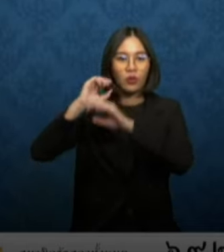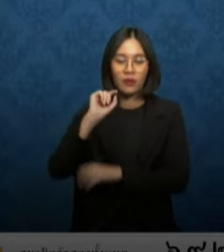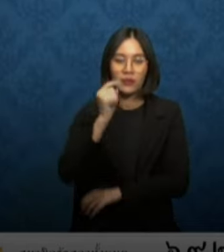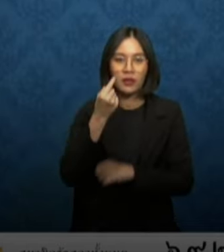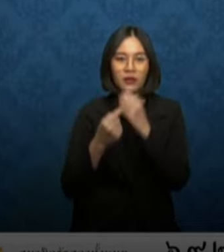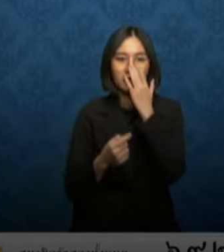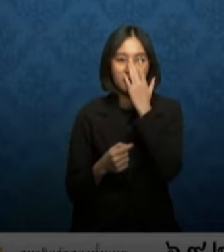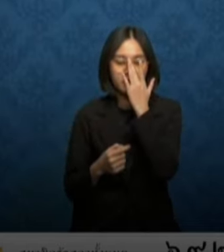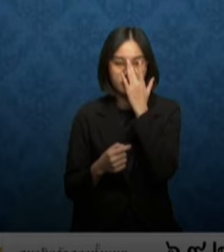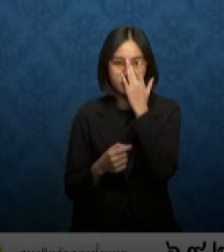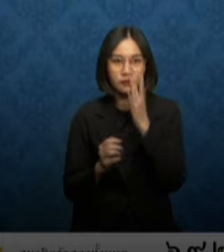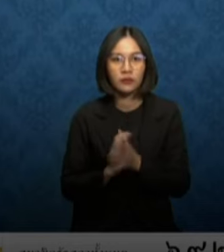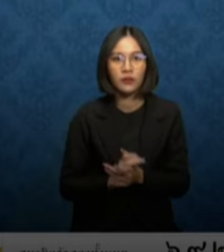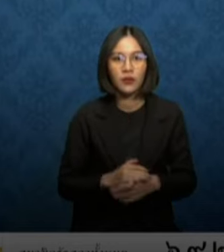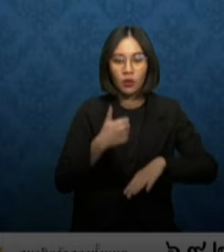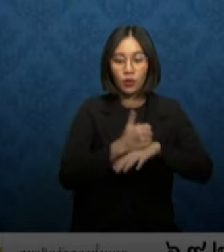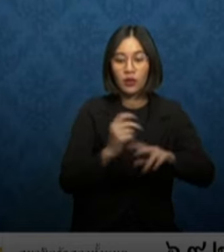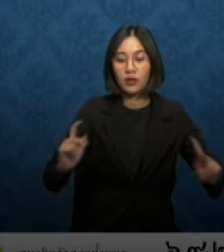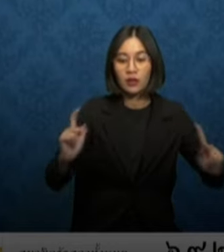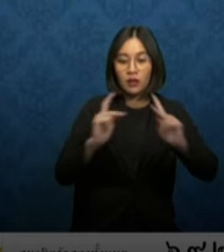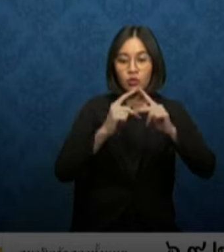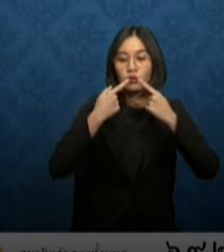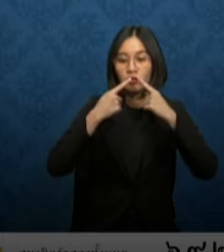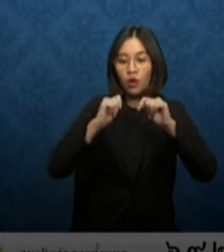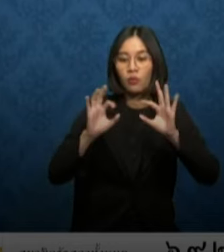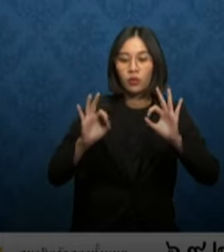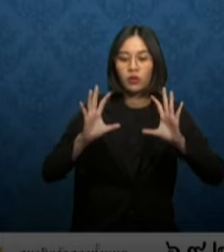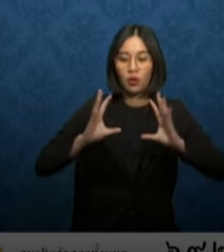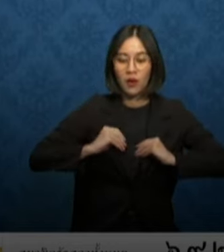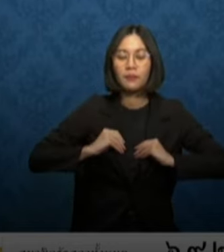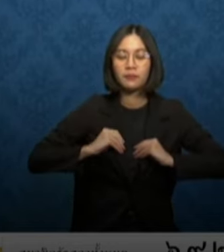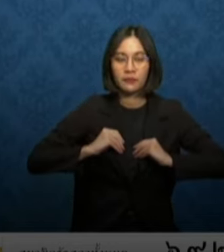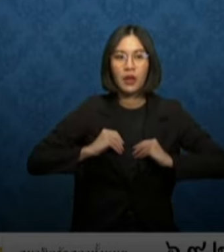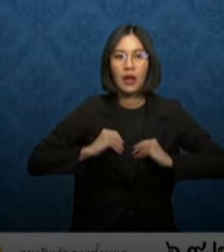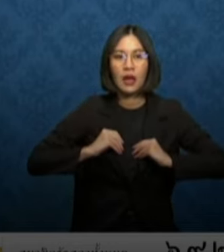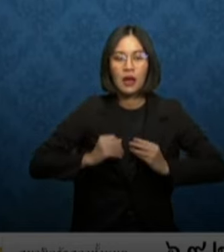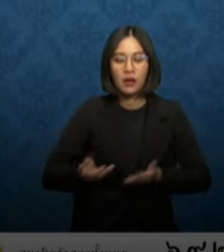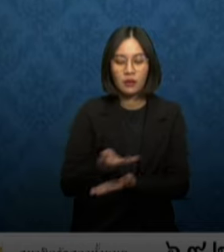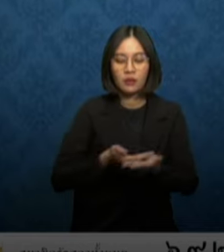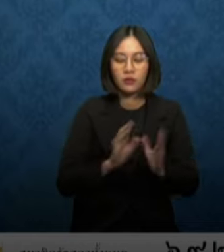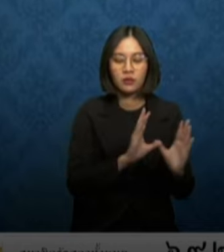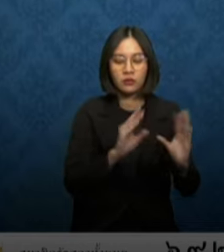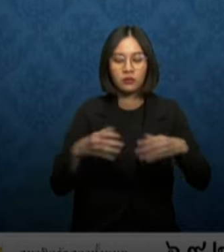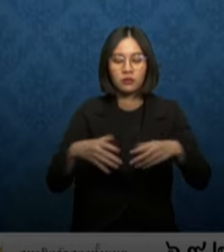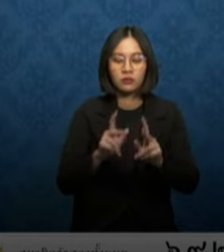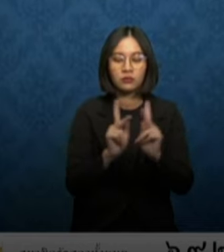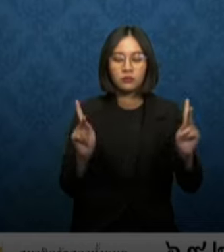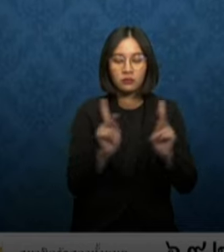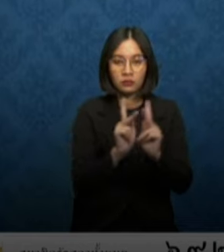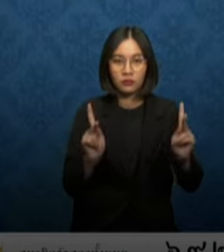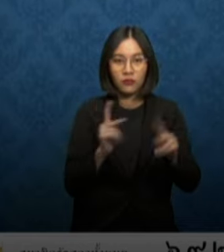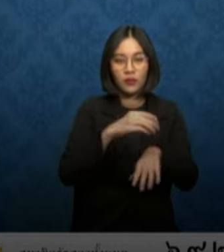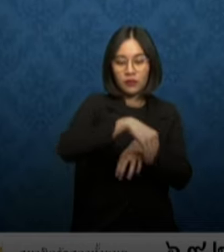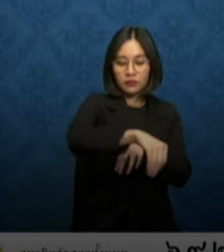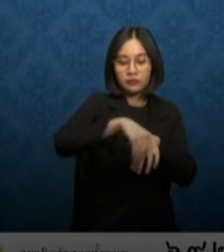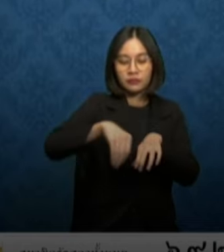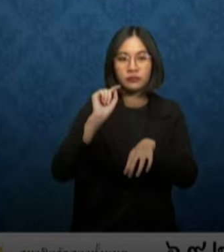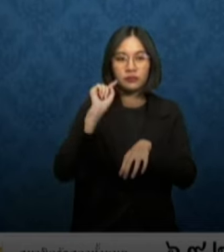ใหม่รัฐมนตรีกระทรวงรายงานก็ตอบรับนะครับนำเรื่องกลับไปเข้าที่ประชุมคณะกรรมการไตรภาคี